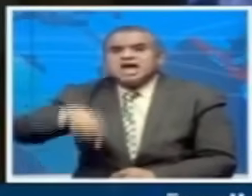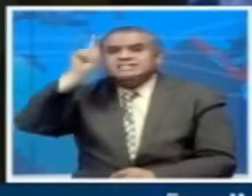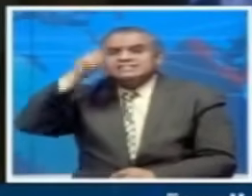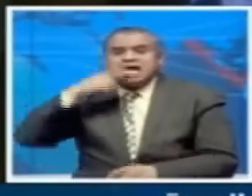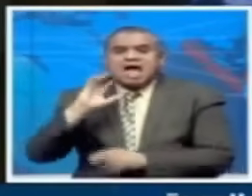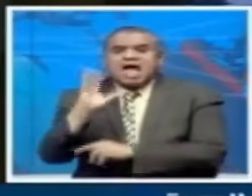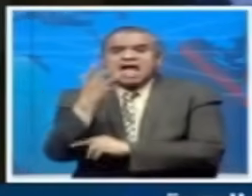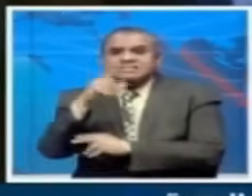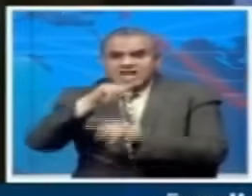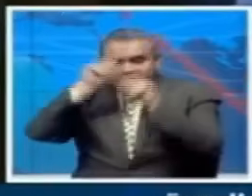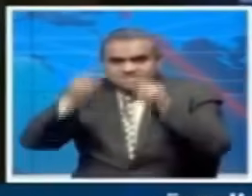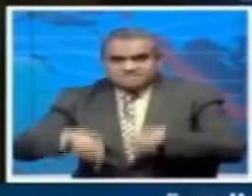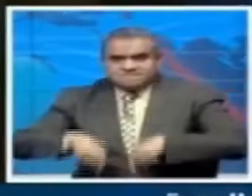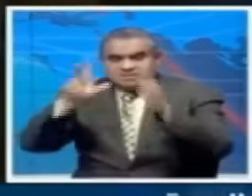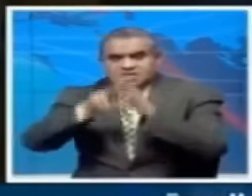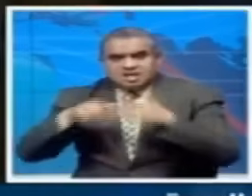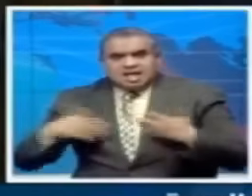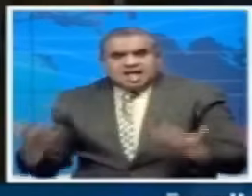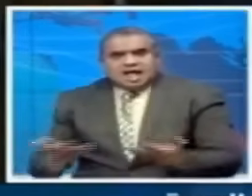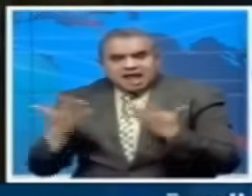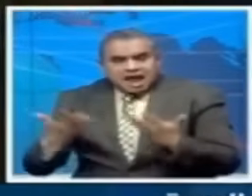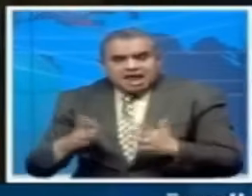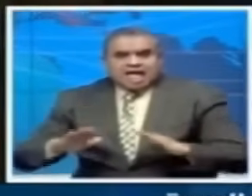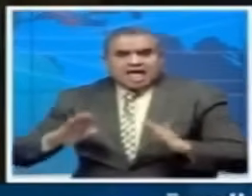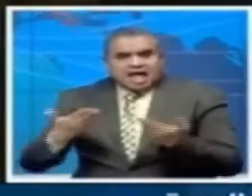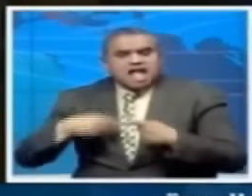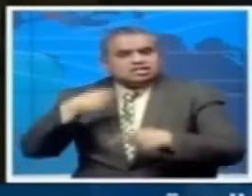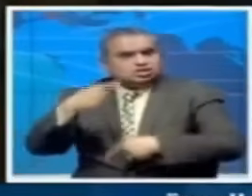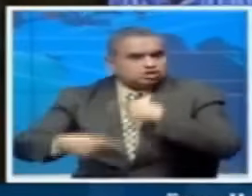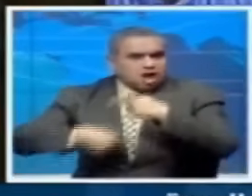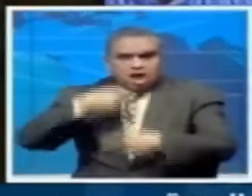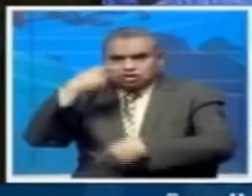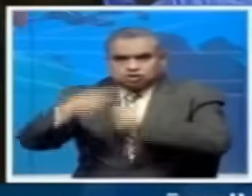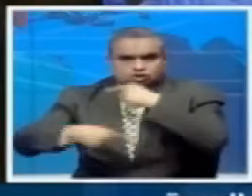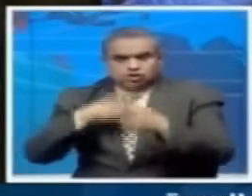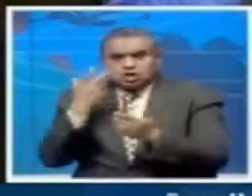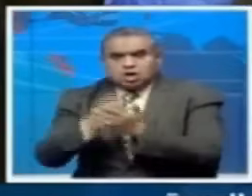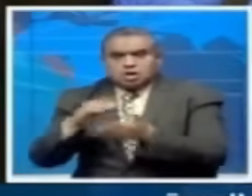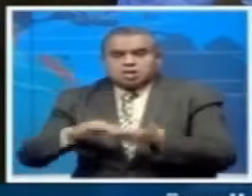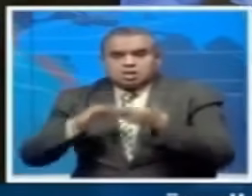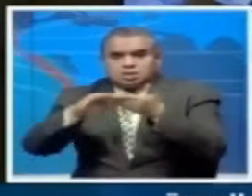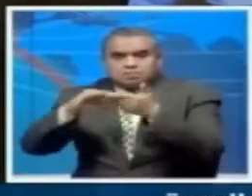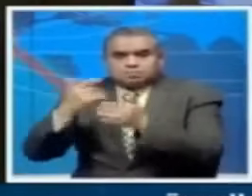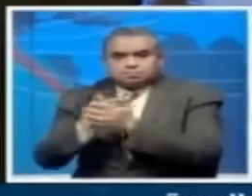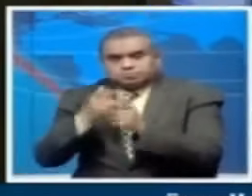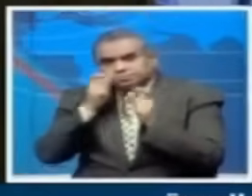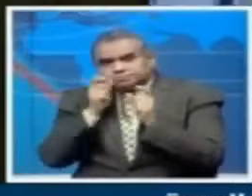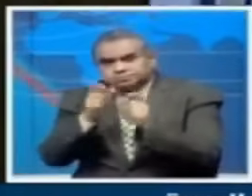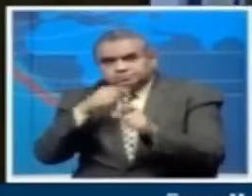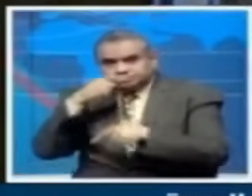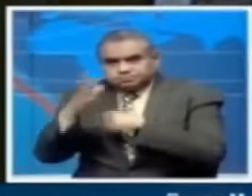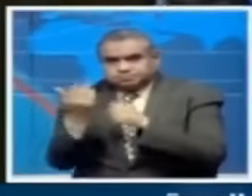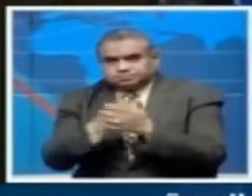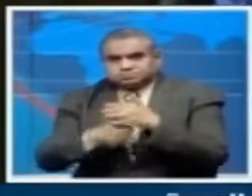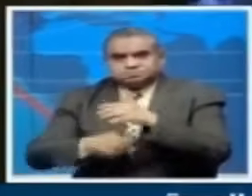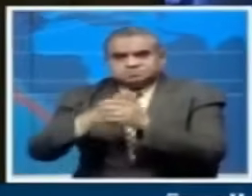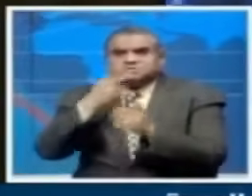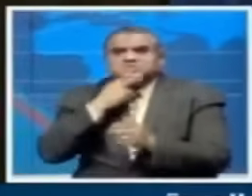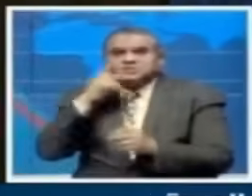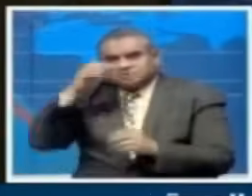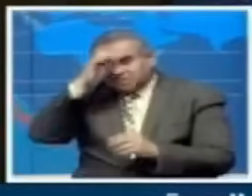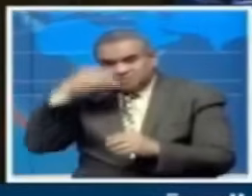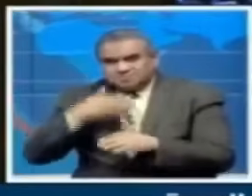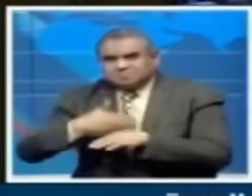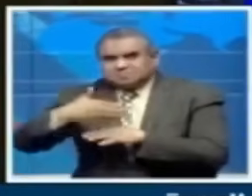24 ساعة وخلال الأعياد والإجازات الرسمية. وتم تحديث خدمة الانتظار بشكل يليق بالمرضى المترددين